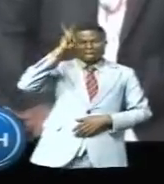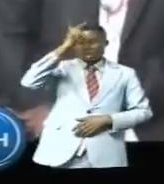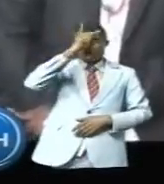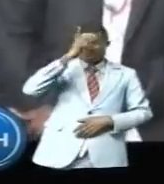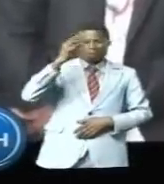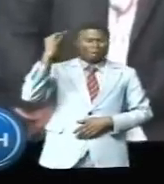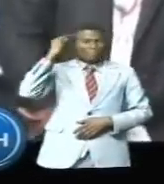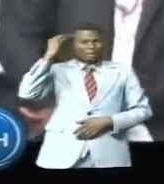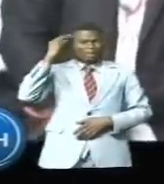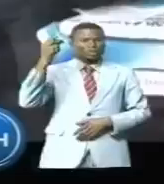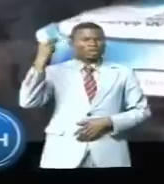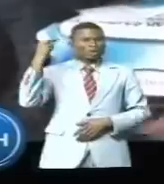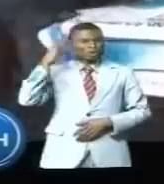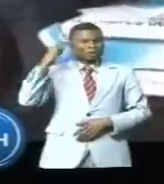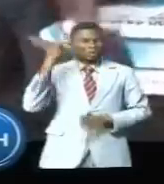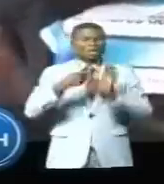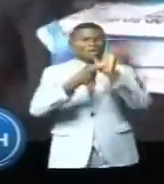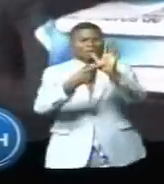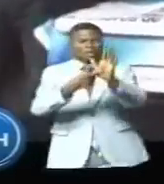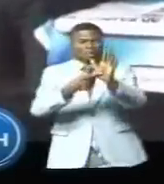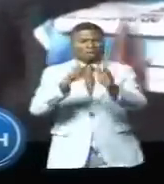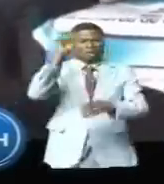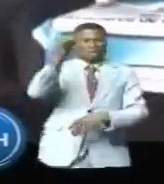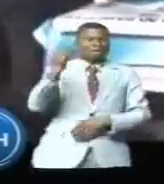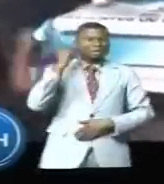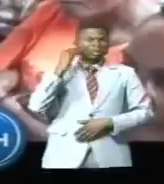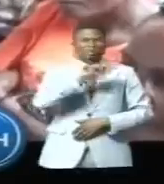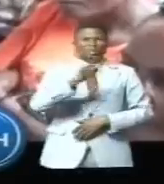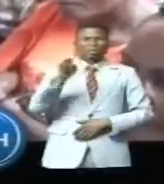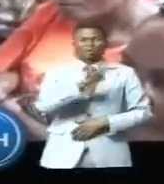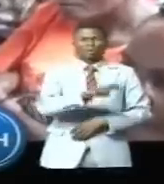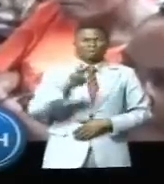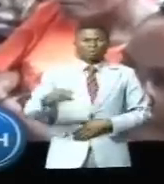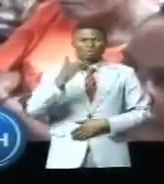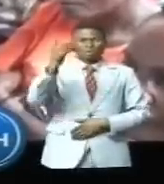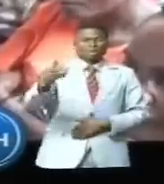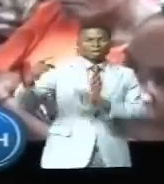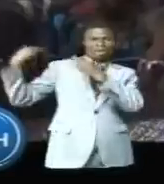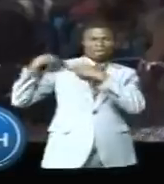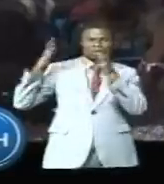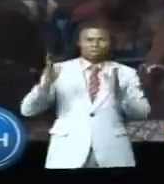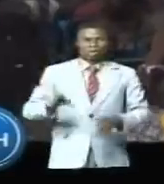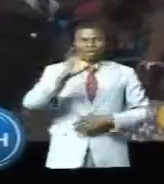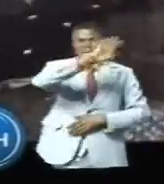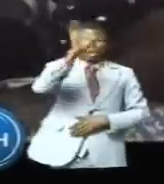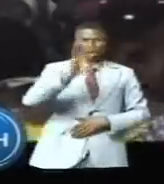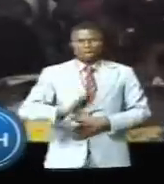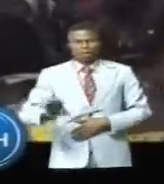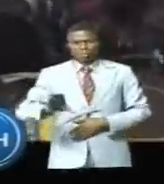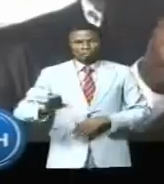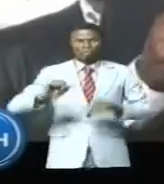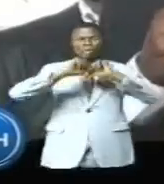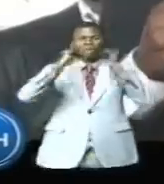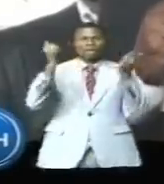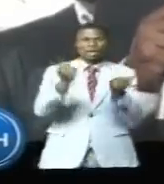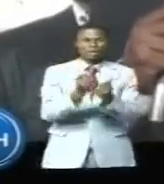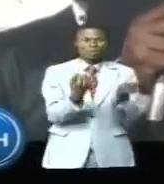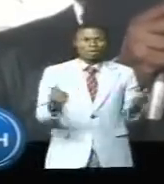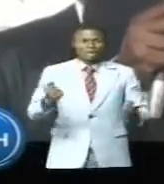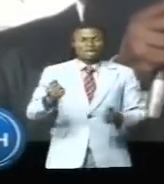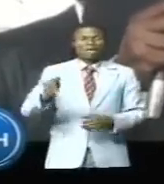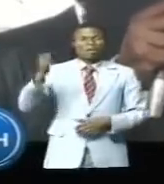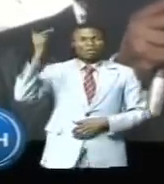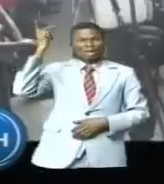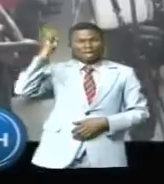et Njili ont été présentés ce 30 juin 2022 devant les responsables communaux de l'association Banachangu